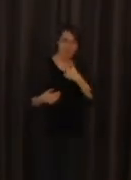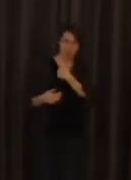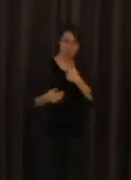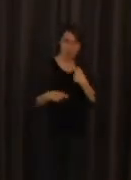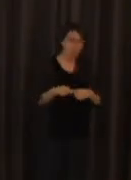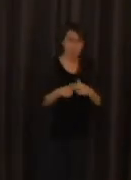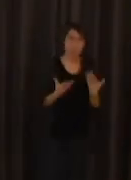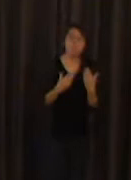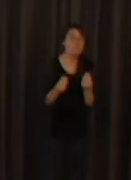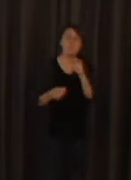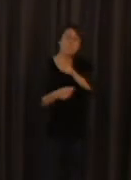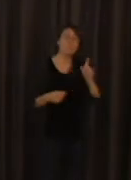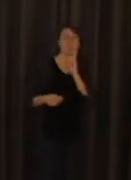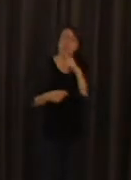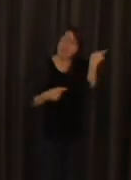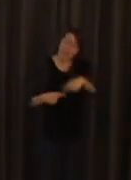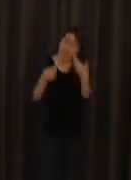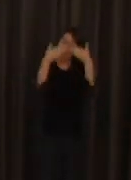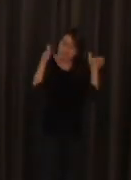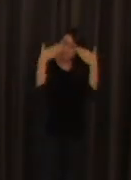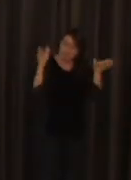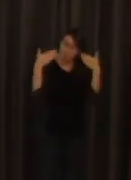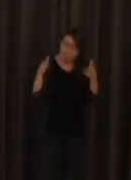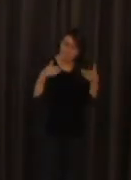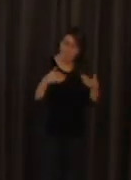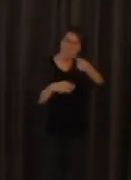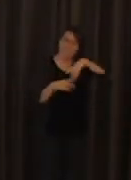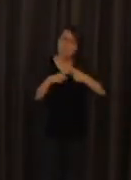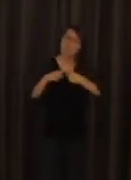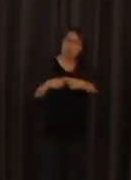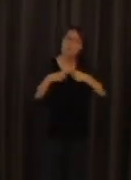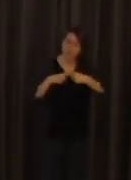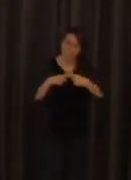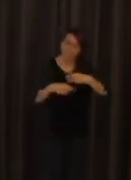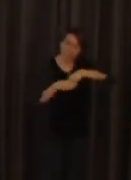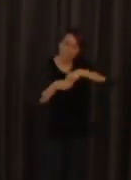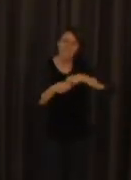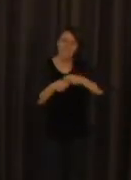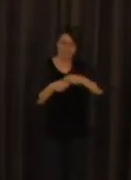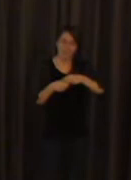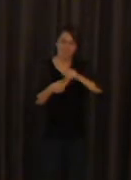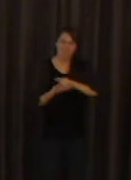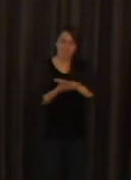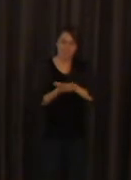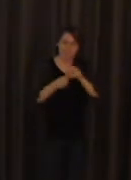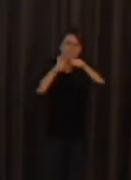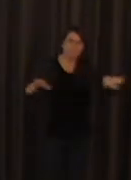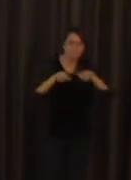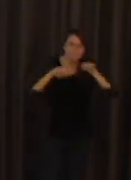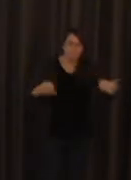que tenen pàgines de Facebook i comparteixen continguts en llengua de signes. I això està provocant un